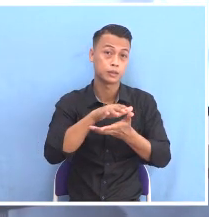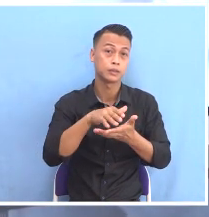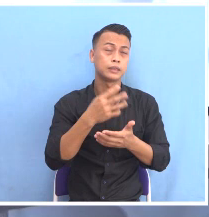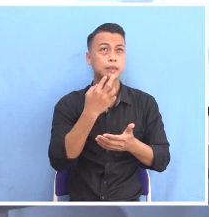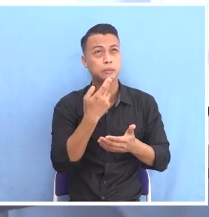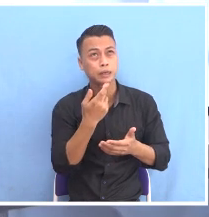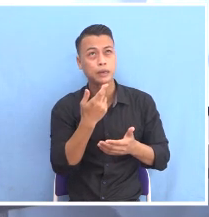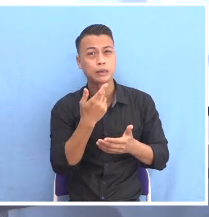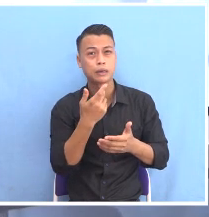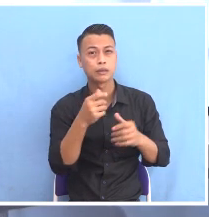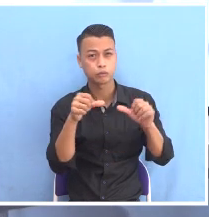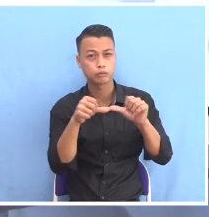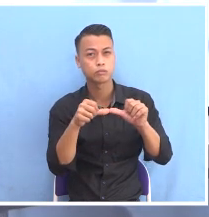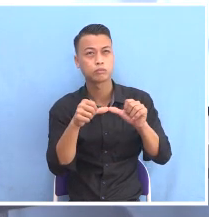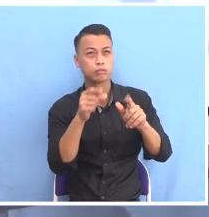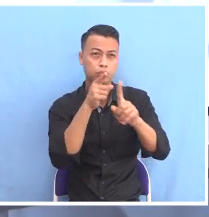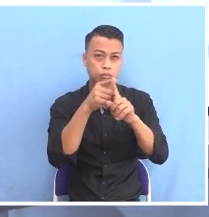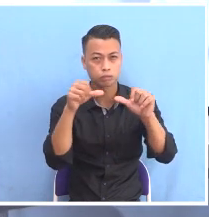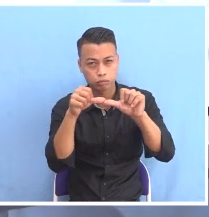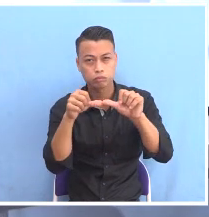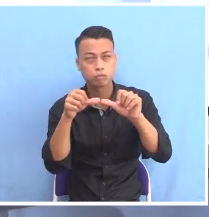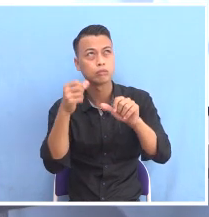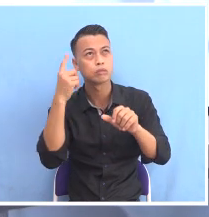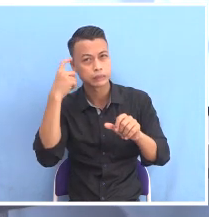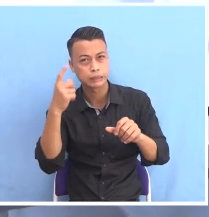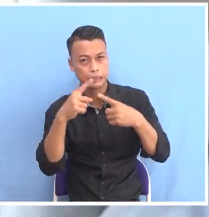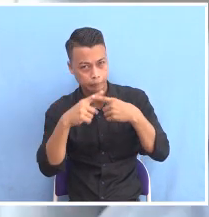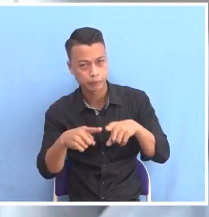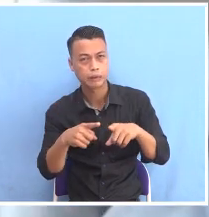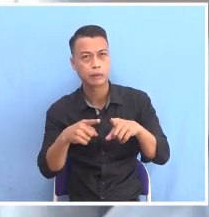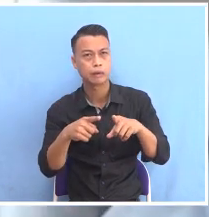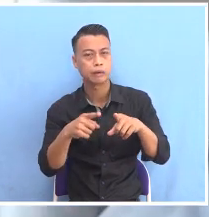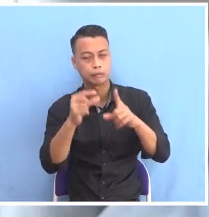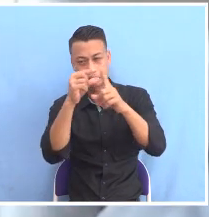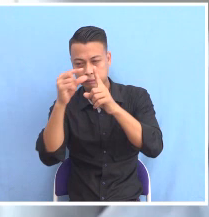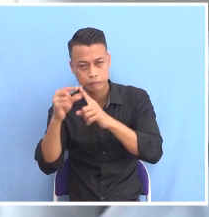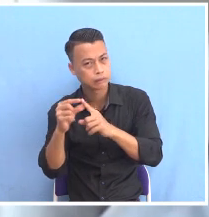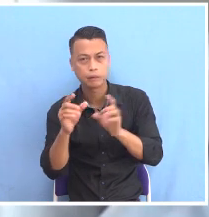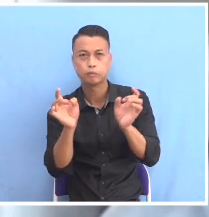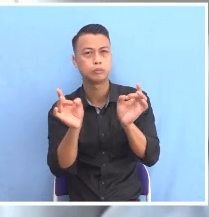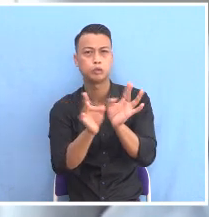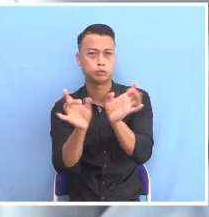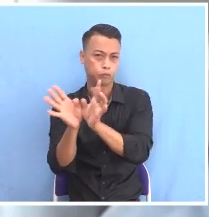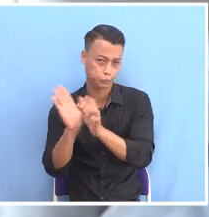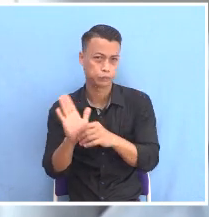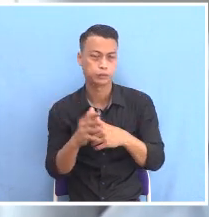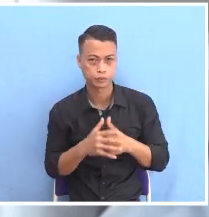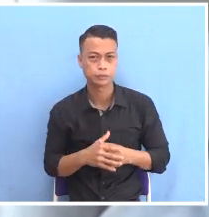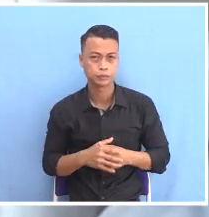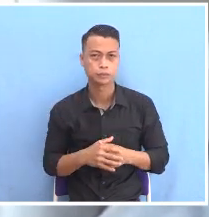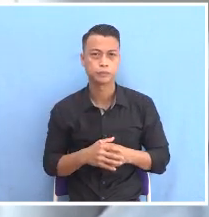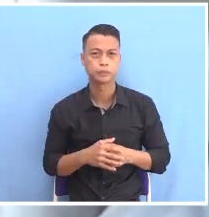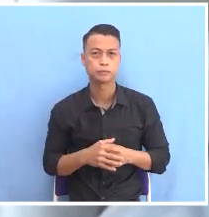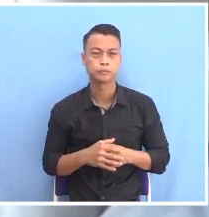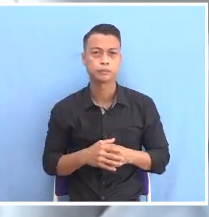တလေတော့အတိတ်ပဲကဒူဒလူလူရှိတယ်၊ဥတီချက်ဒူဒလူလူရှိတယ်ဆိုပေမဲ့ကျွန်တော်ဆွေးနွေးပွဲတွေစကလုံးပေါ်မှာကျွန်တော်တို့အရင်ခုဖြစ်ရတဲ့